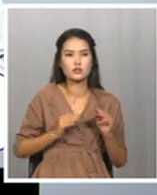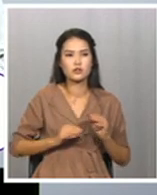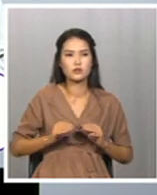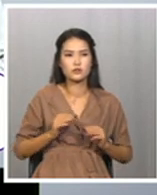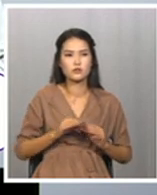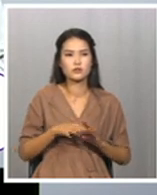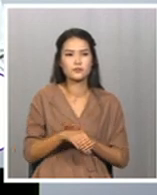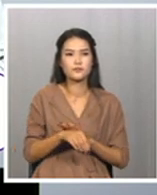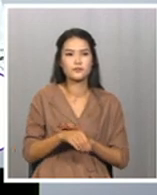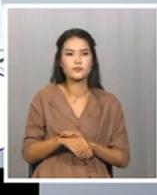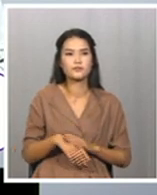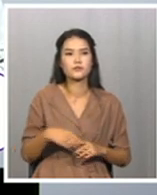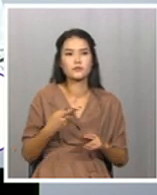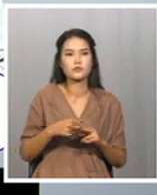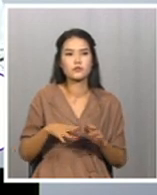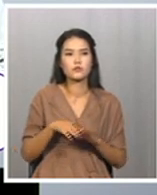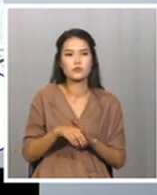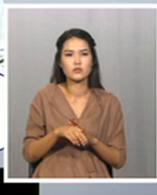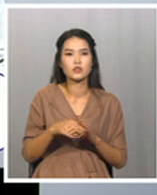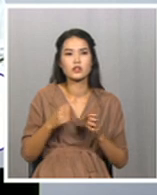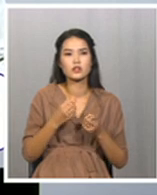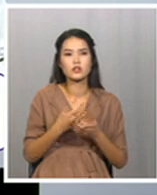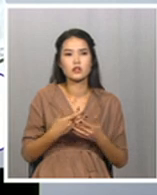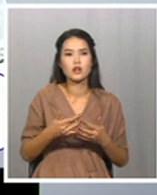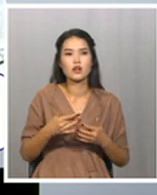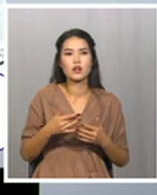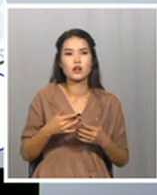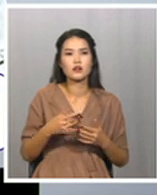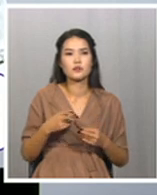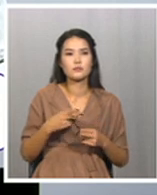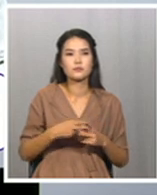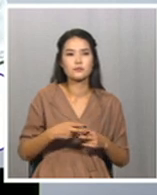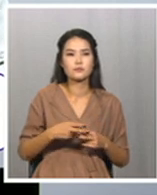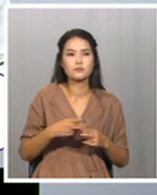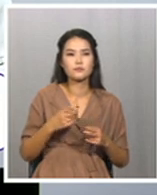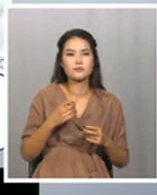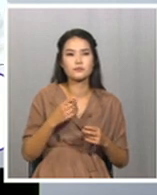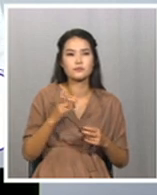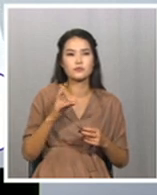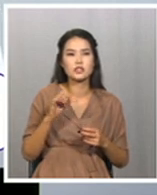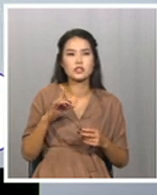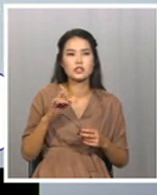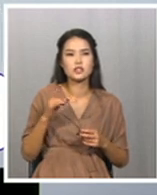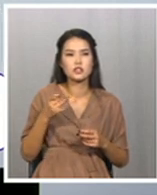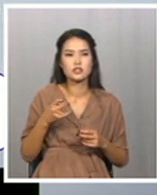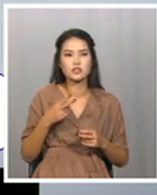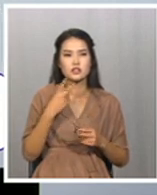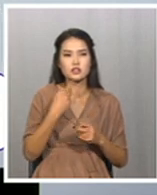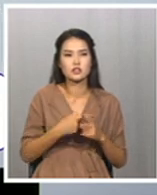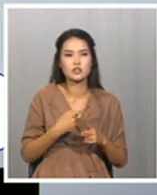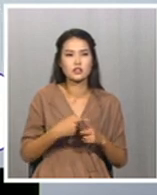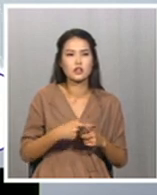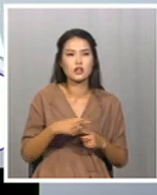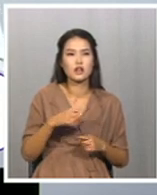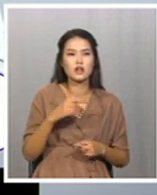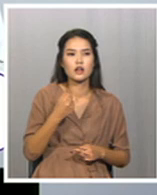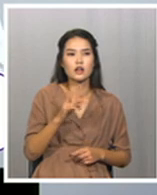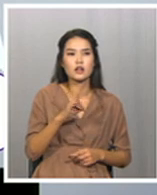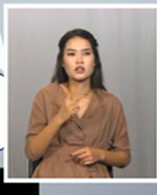бірі, немесе оны химия өнеркәсібінің наны деп те атауға болады. Сұйылтылған күкірт